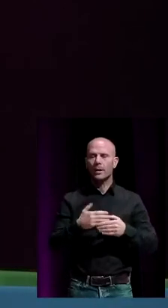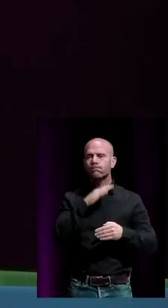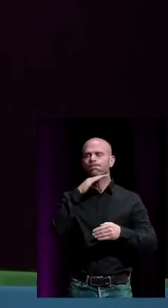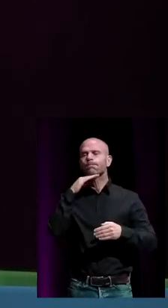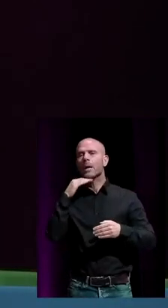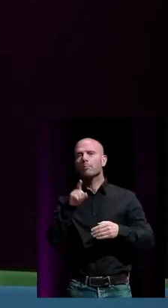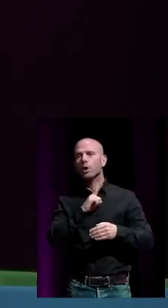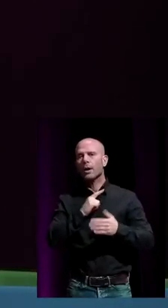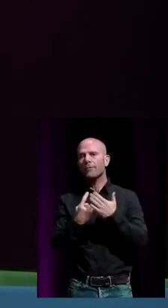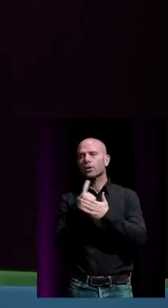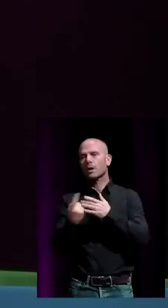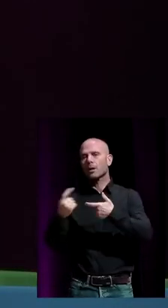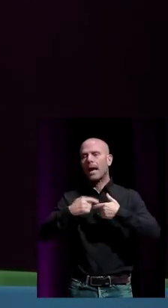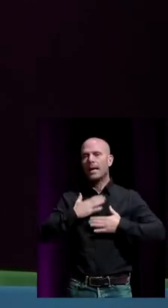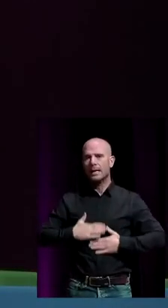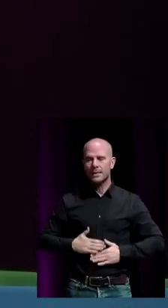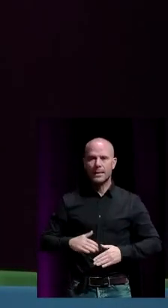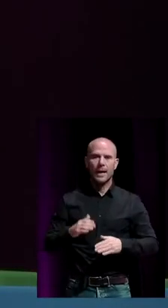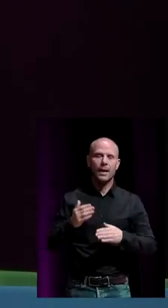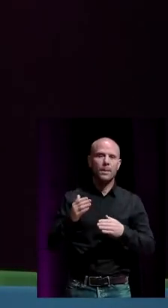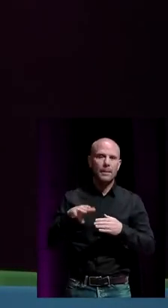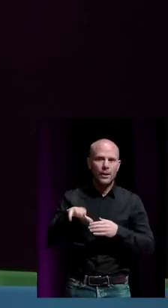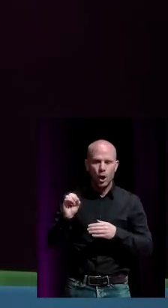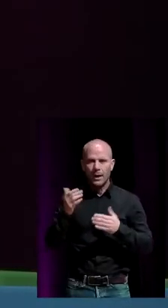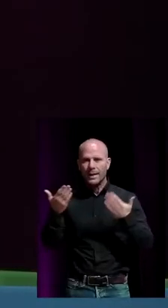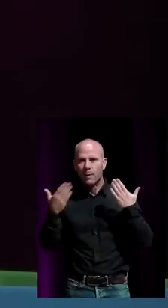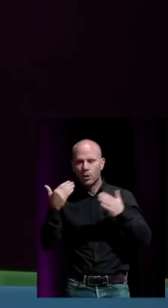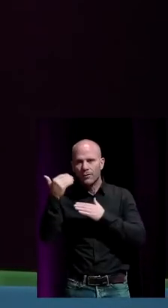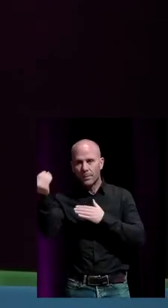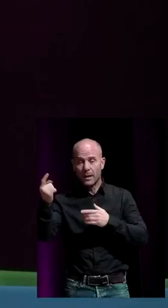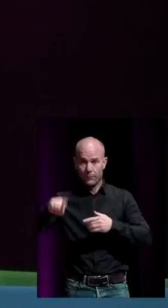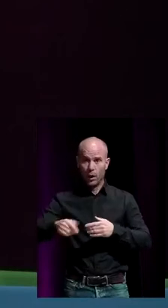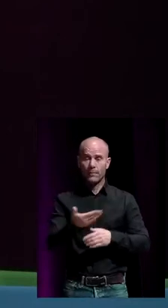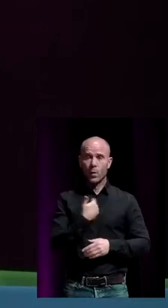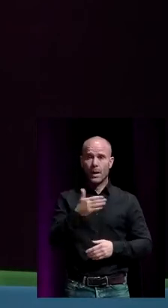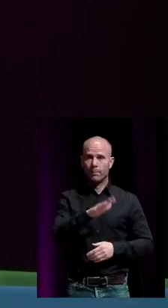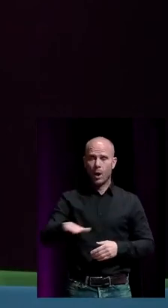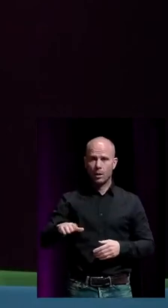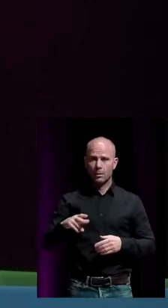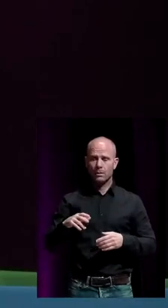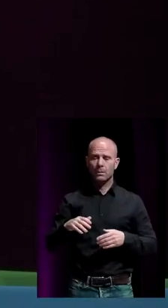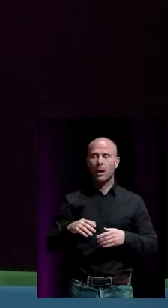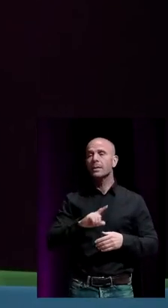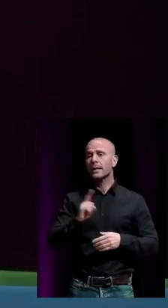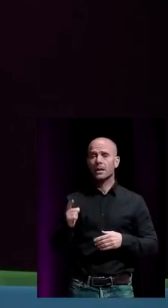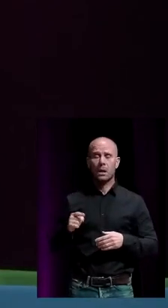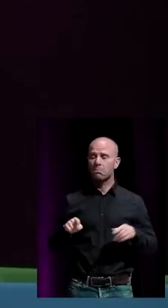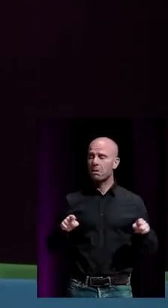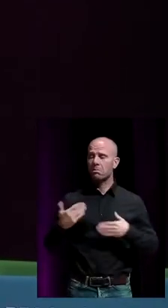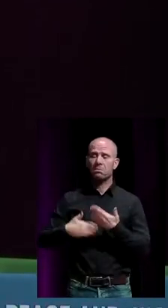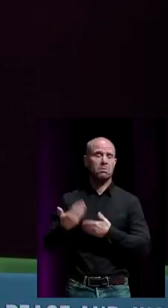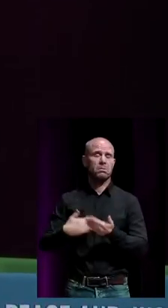gäller förutsättningar kring hälsa, miljö, klimat och framtiden. Och sen bara fortsätta med sitt liv som att inget är